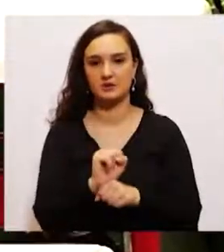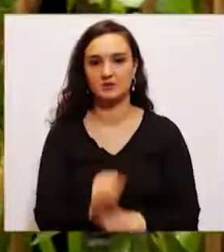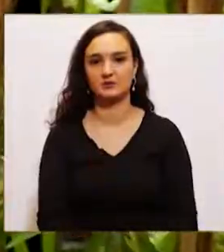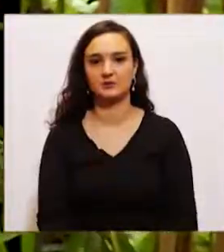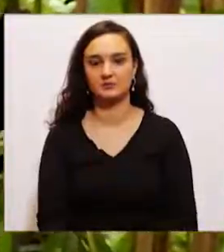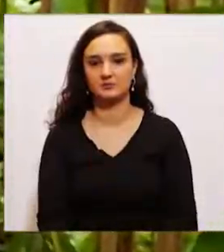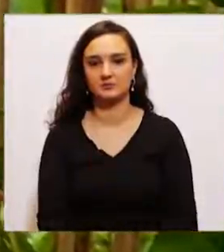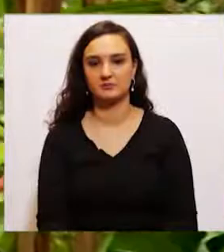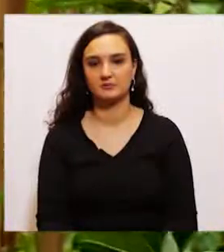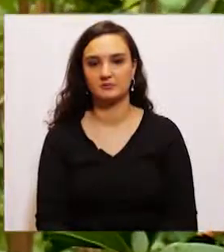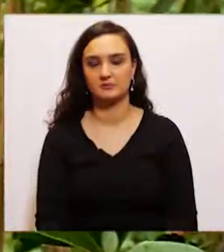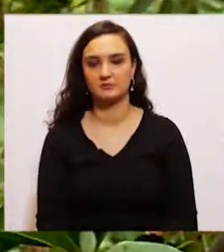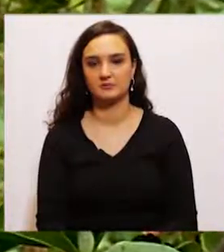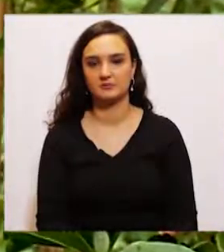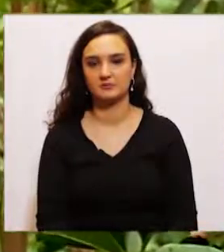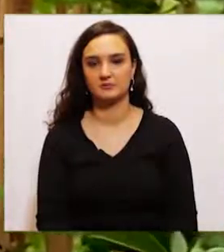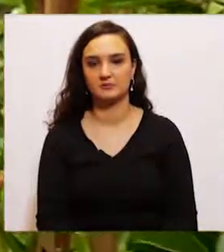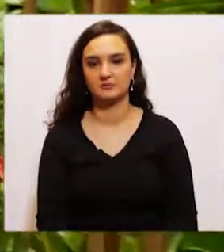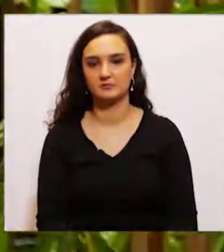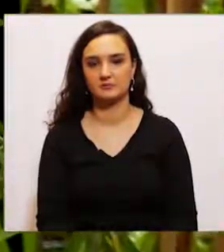გააჩერეთ. ეს თქვენ ფუცლები.